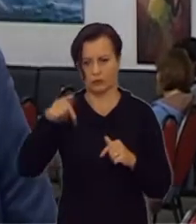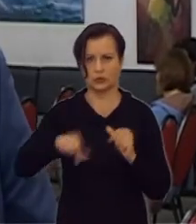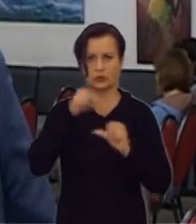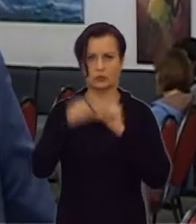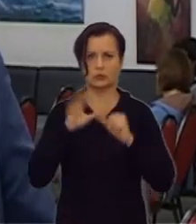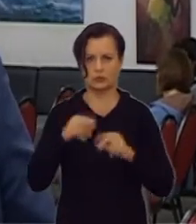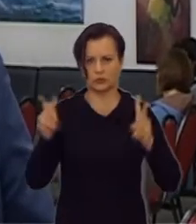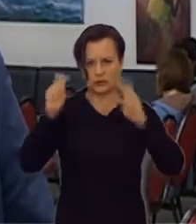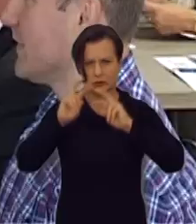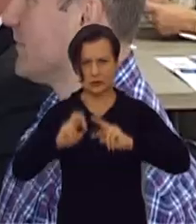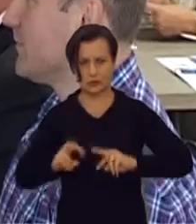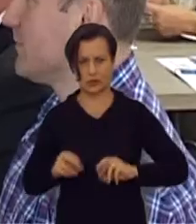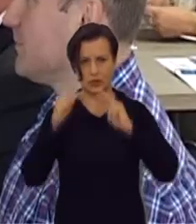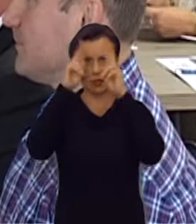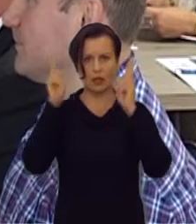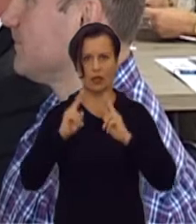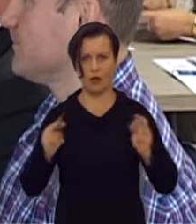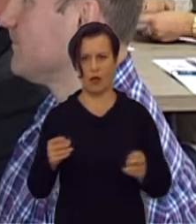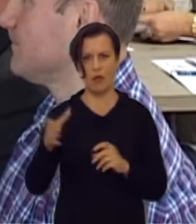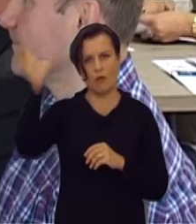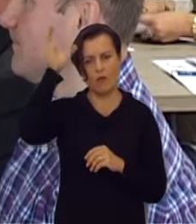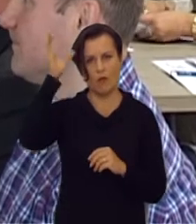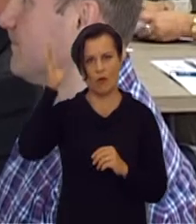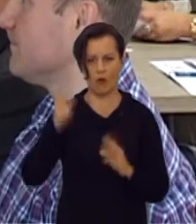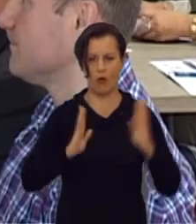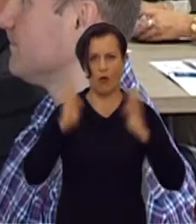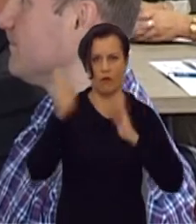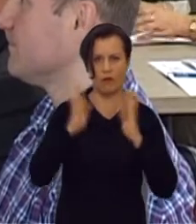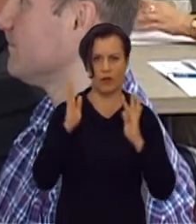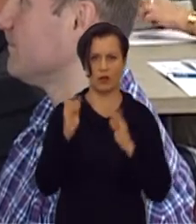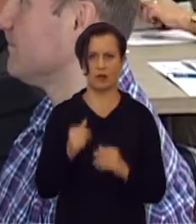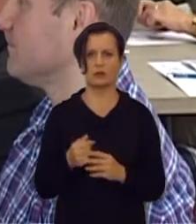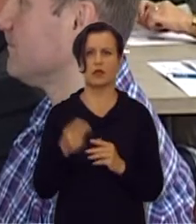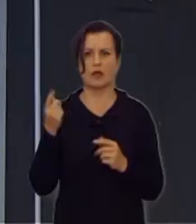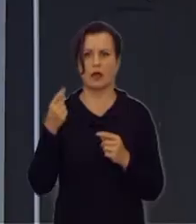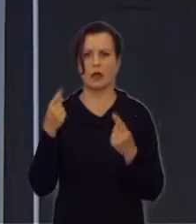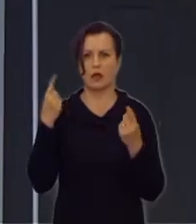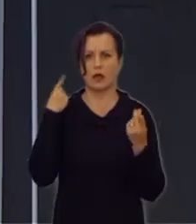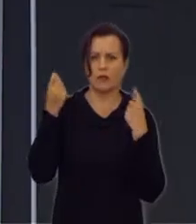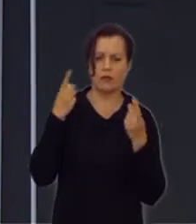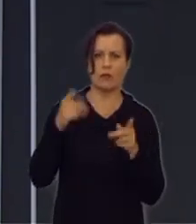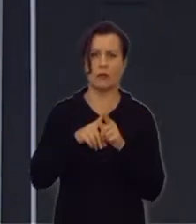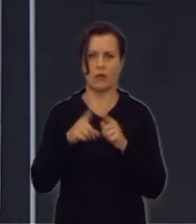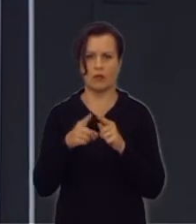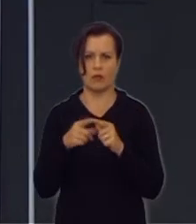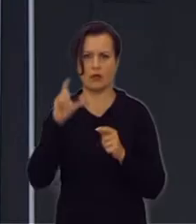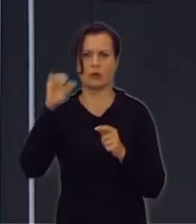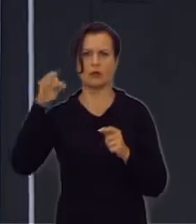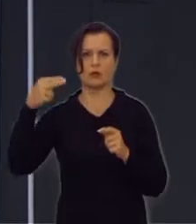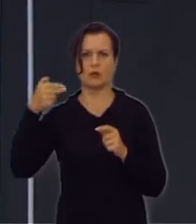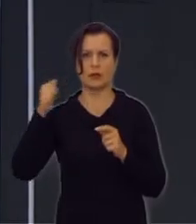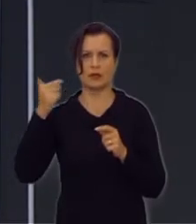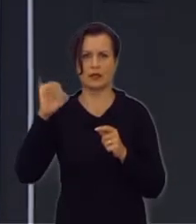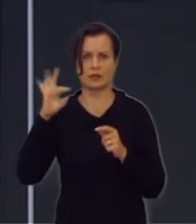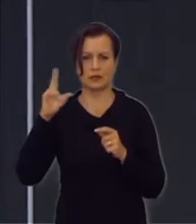išanalizuoti tarptautinėje mokslinėje konferencijoje reformacijos ir lituanistikos ryšį. Ir manėme, kad viena iš geriausių vietų tam